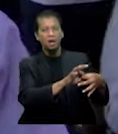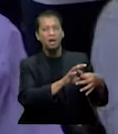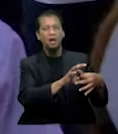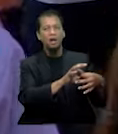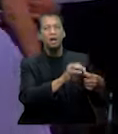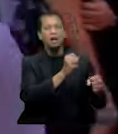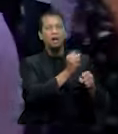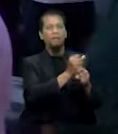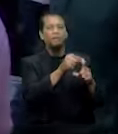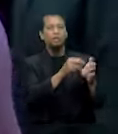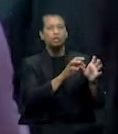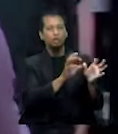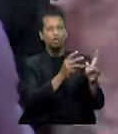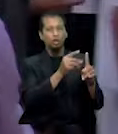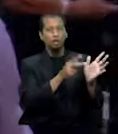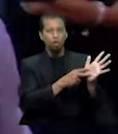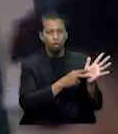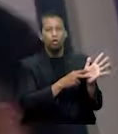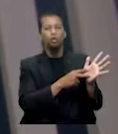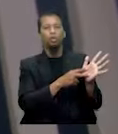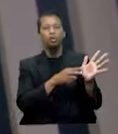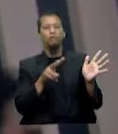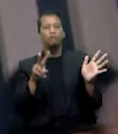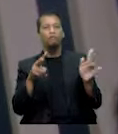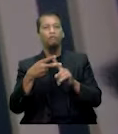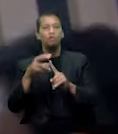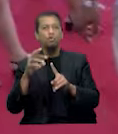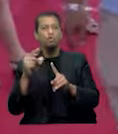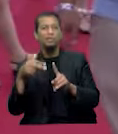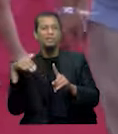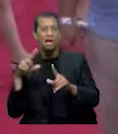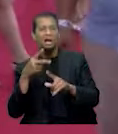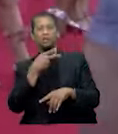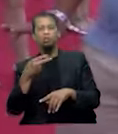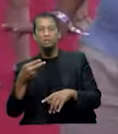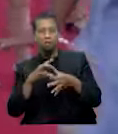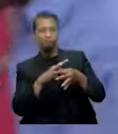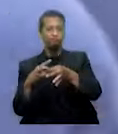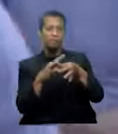Indonesia. Dari Tangerang, Banten, Tim Liputan iNews melaporkan.